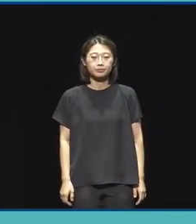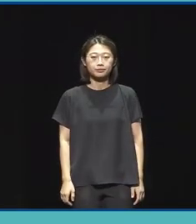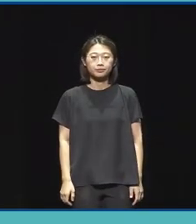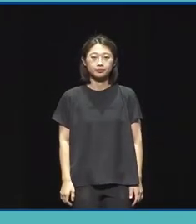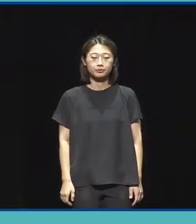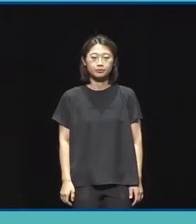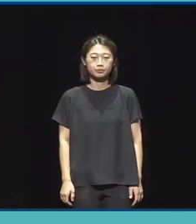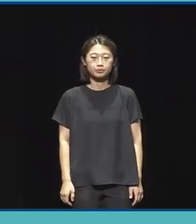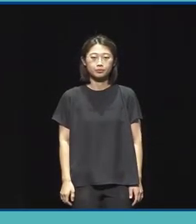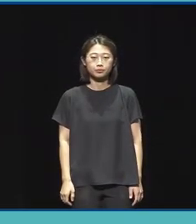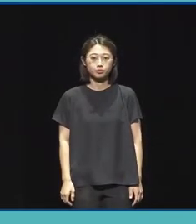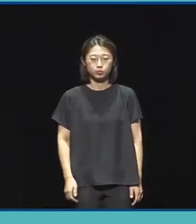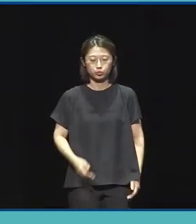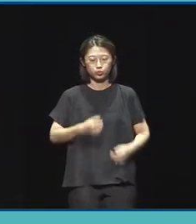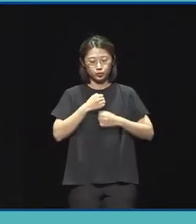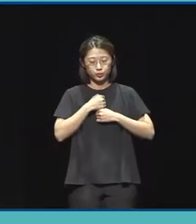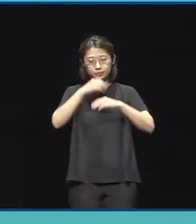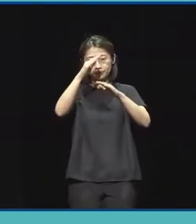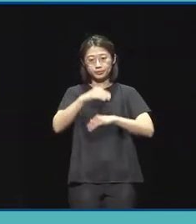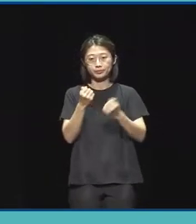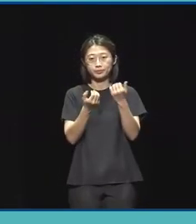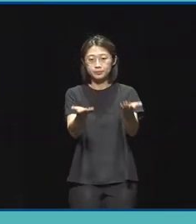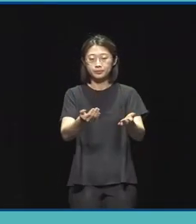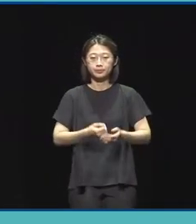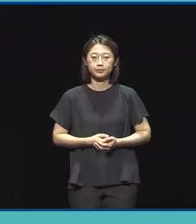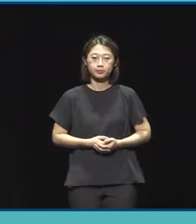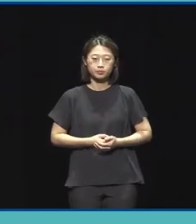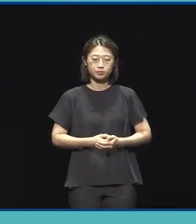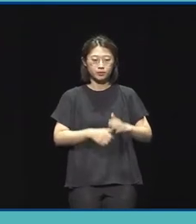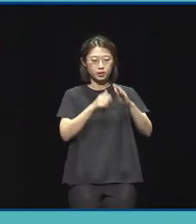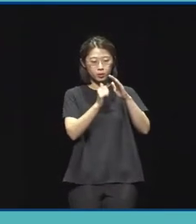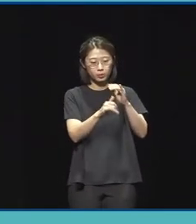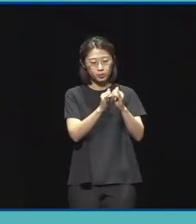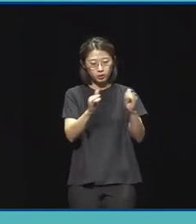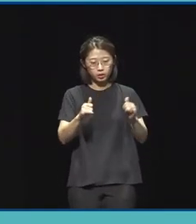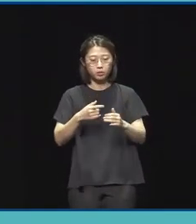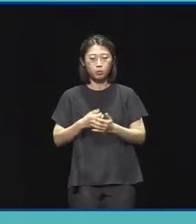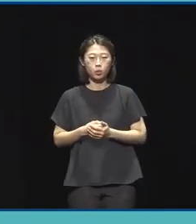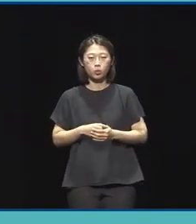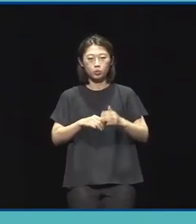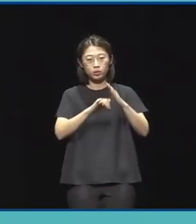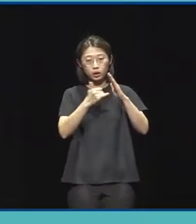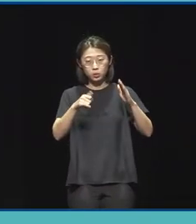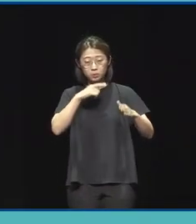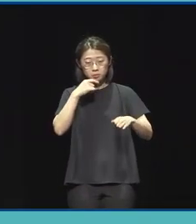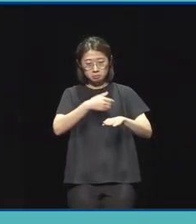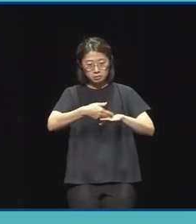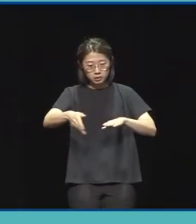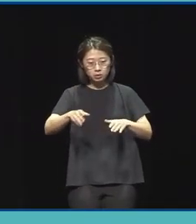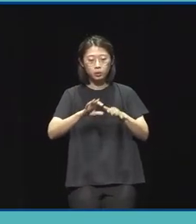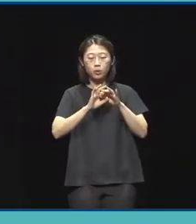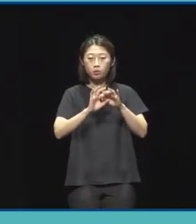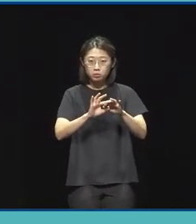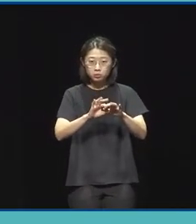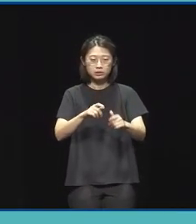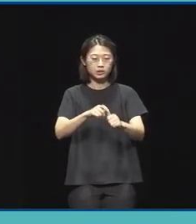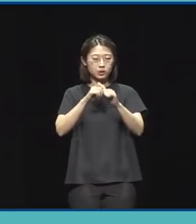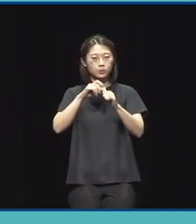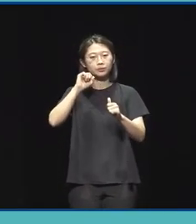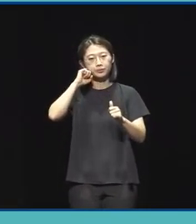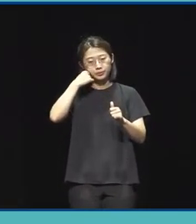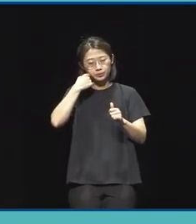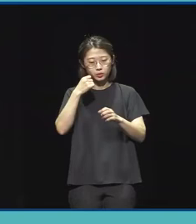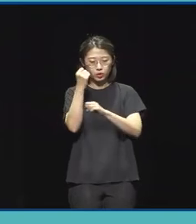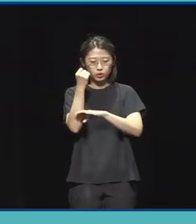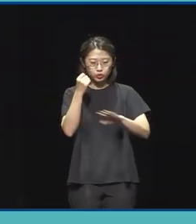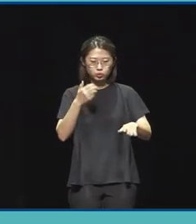본 사업의 유의사항을 말씀드리면 지원단체의 대표자와 직계가족, 친인척은 채용이 허용되지 않고 기존